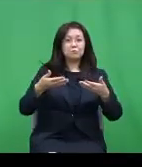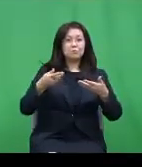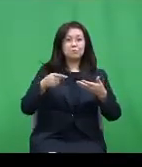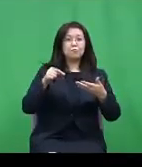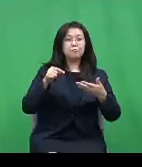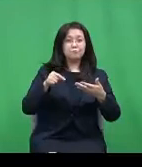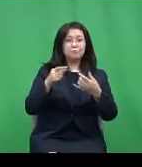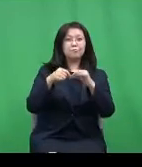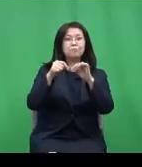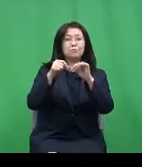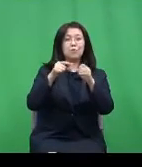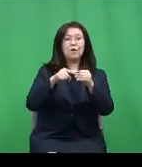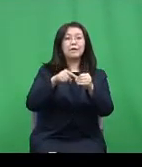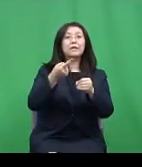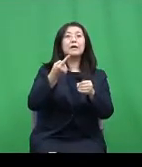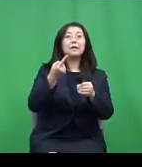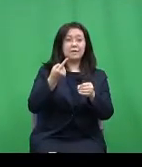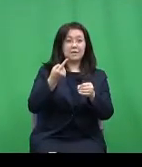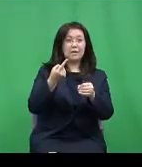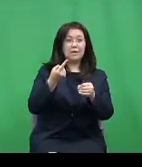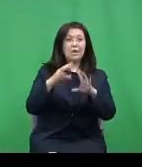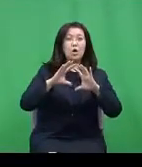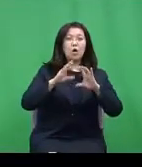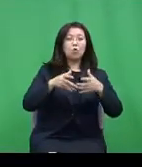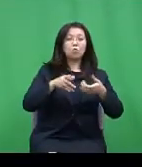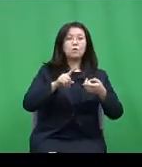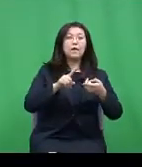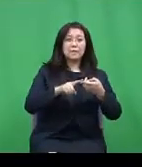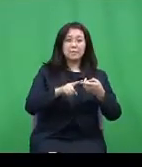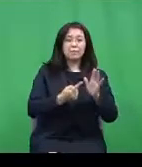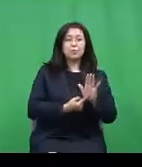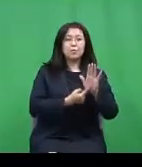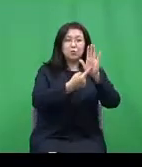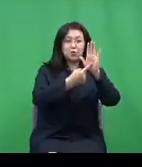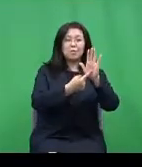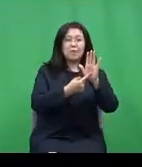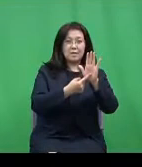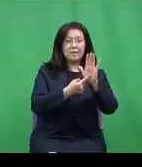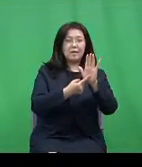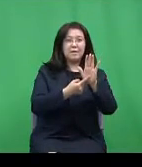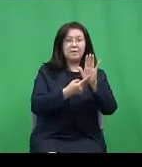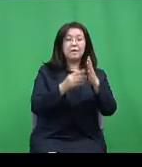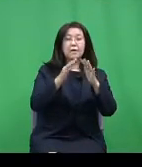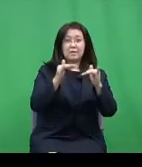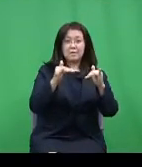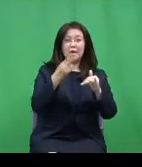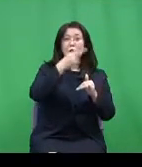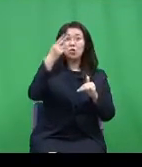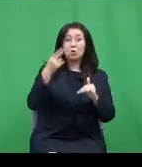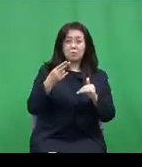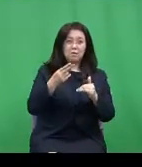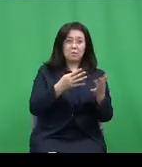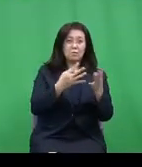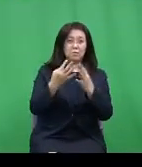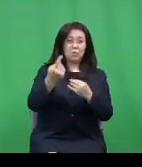いますし、そのことによるきっかけで、まあ、国際的にも著名な学者が富